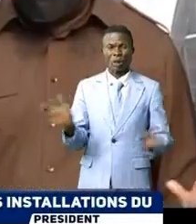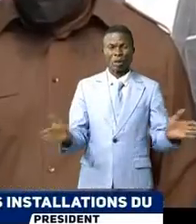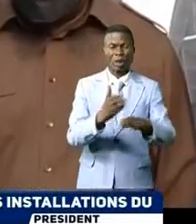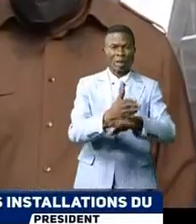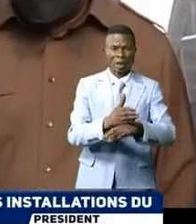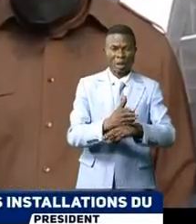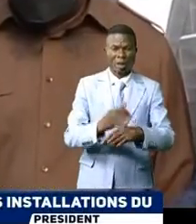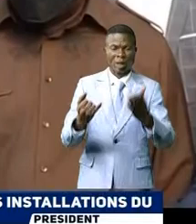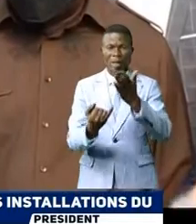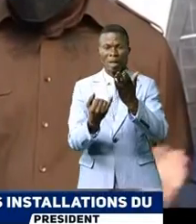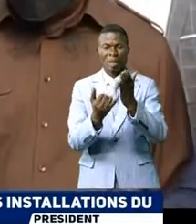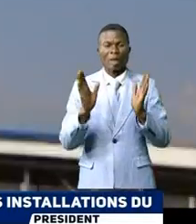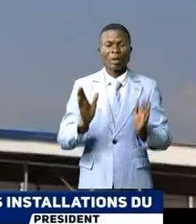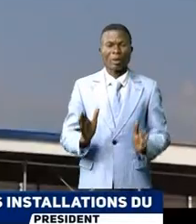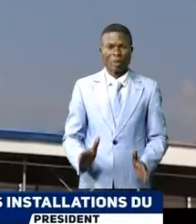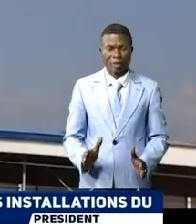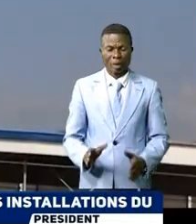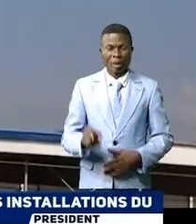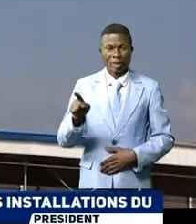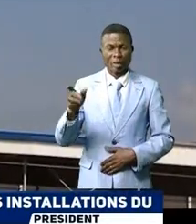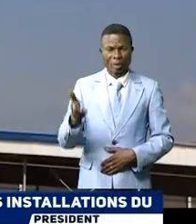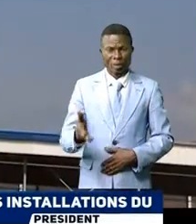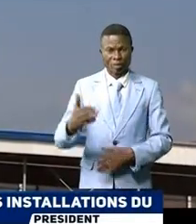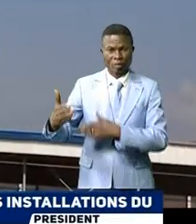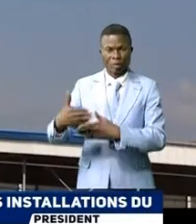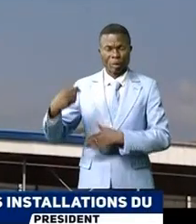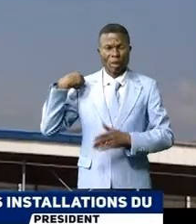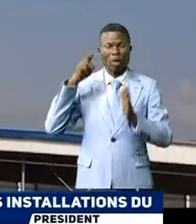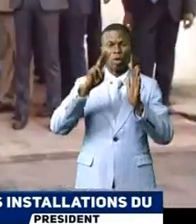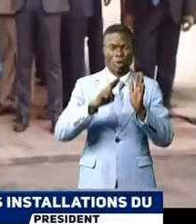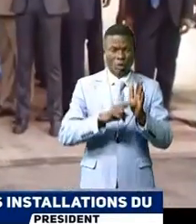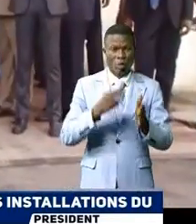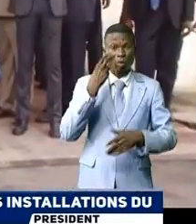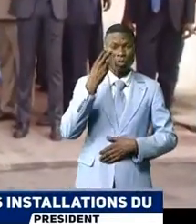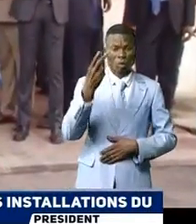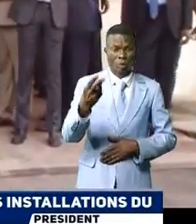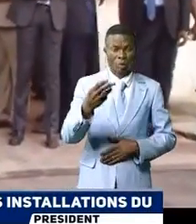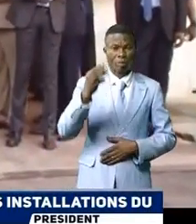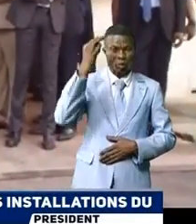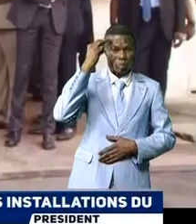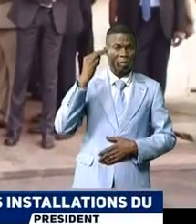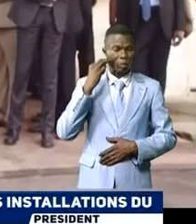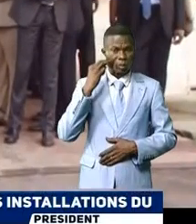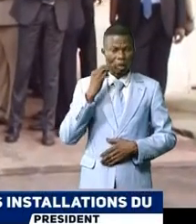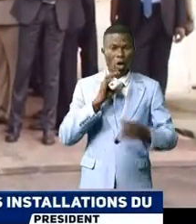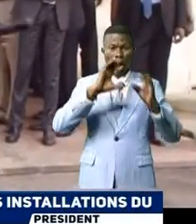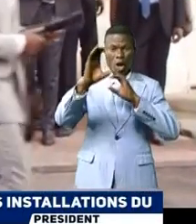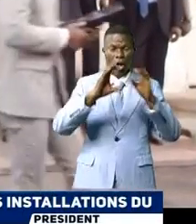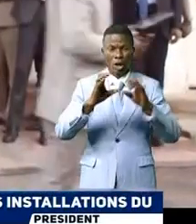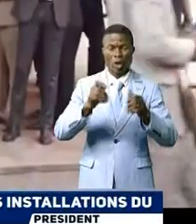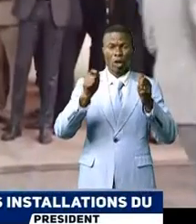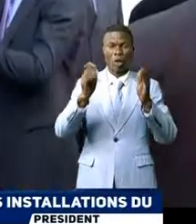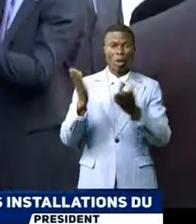l'ingénieur Ambroise Kazumba Mukinai. Côté gouvernement, y avait le ministre de la Communication et